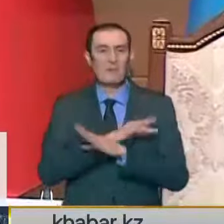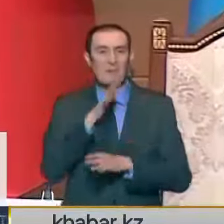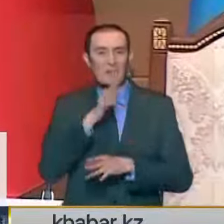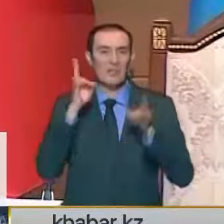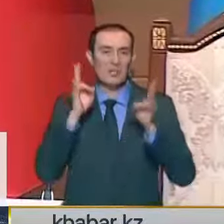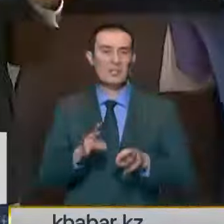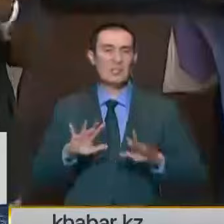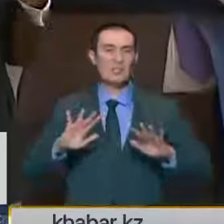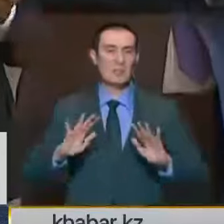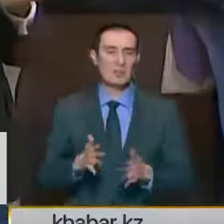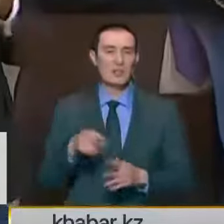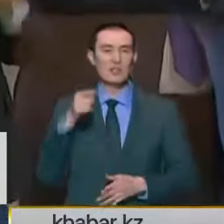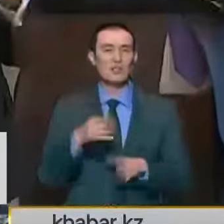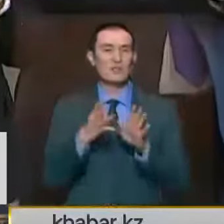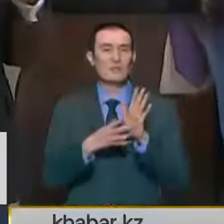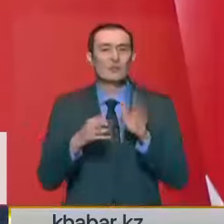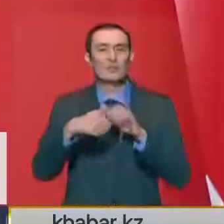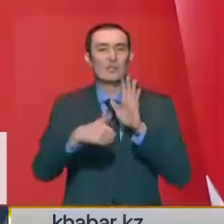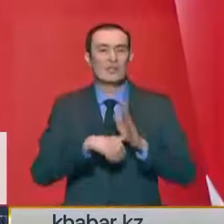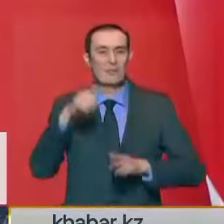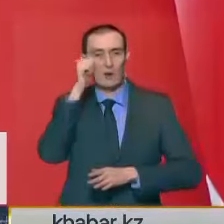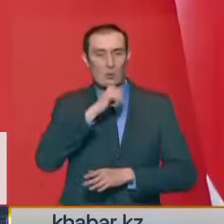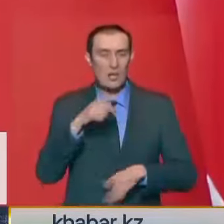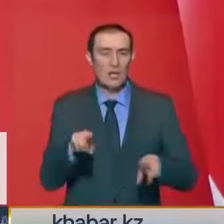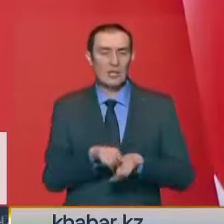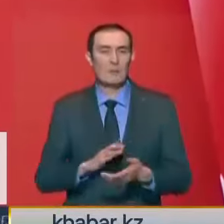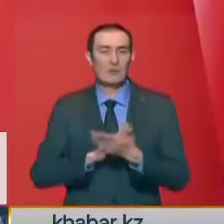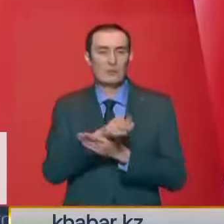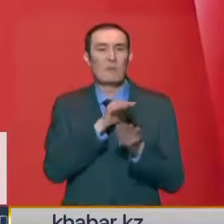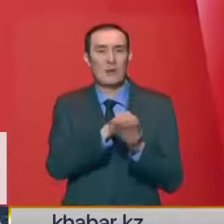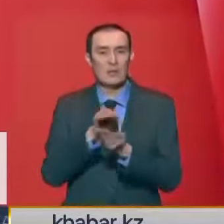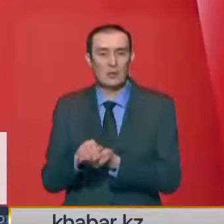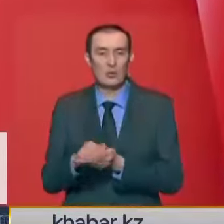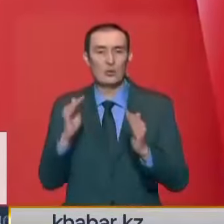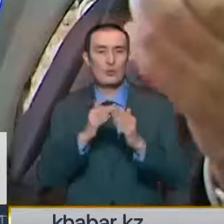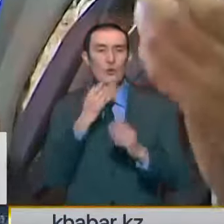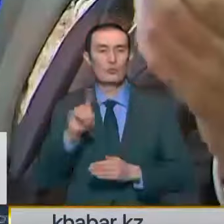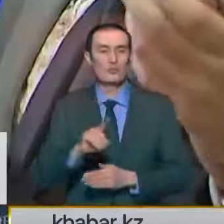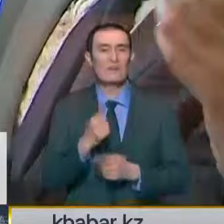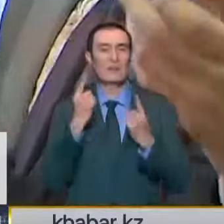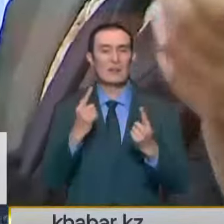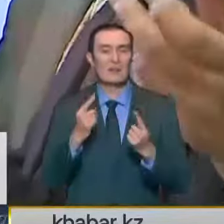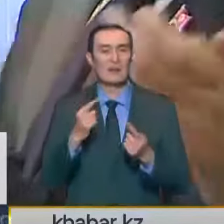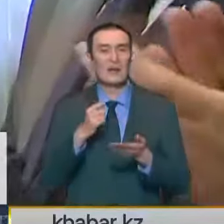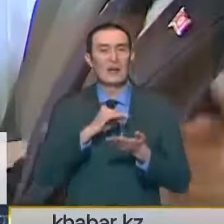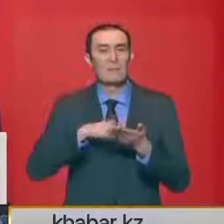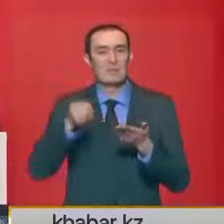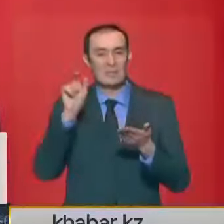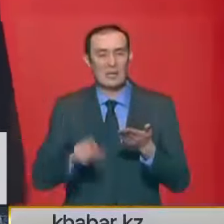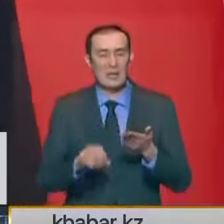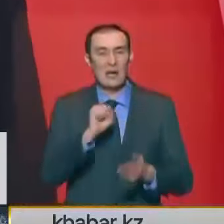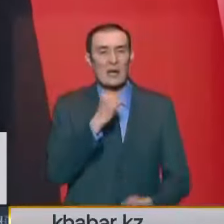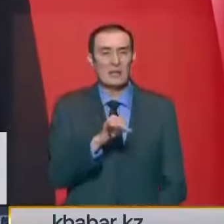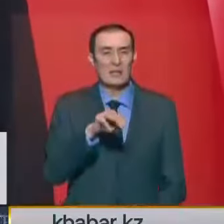ходе трагических событий 1916 года а также посетили могилу и дом музей Великого кыргызского писателя Чингиза